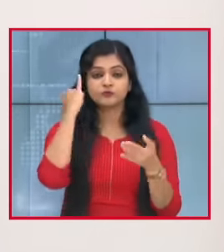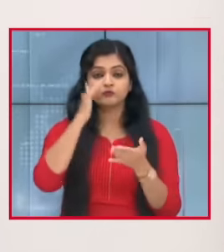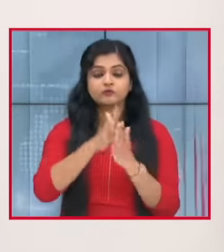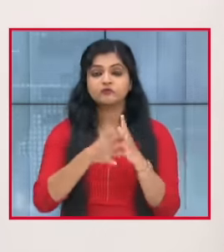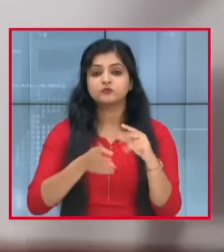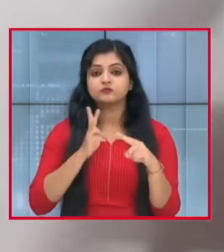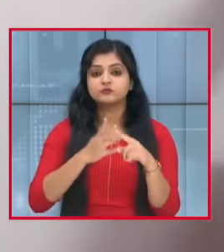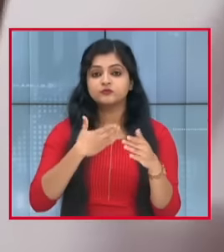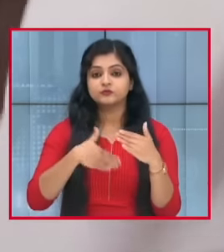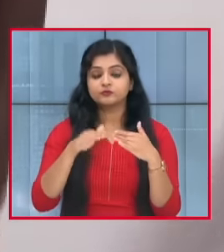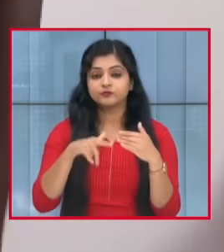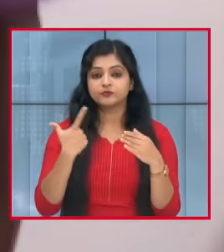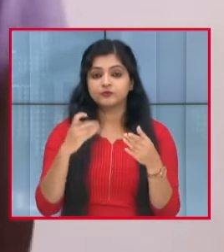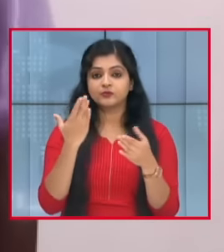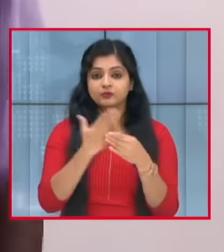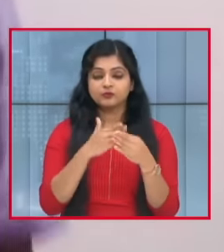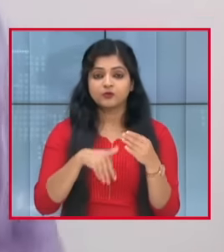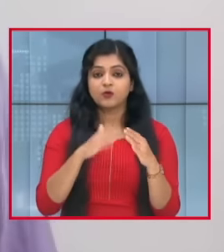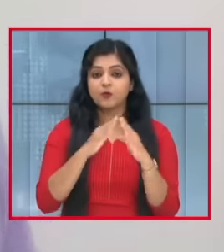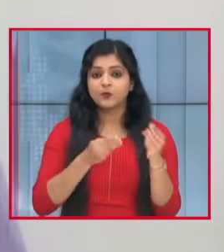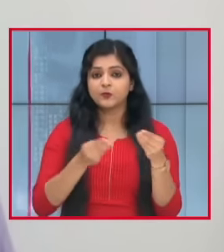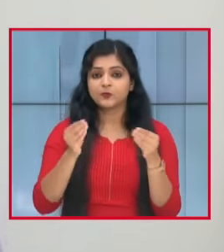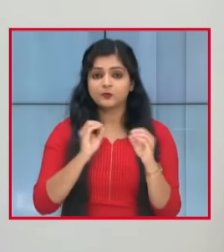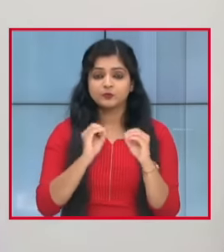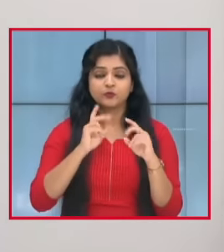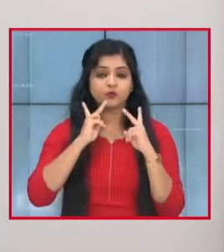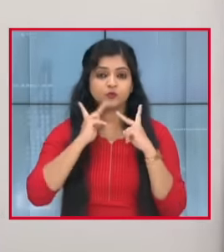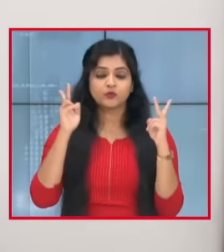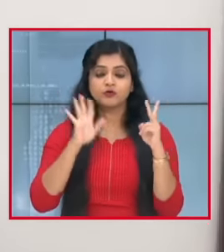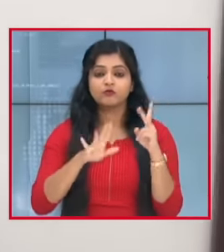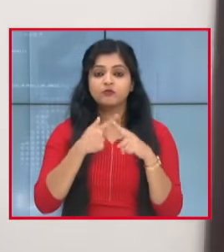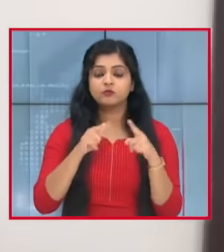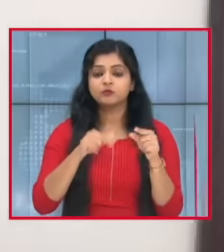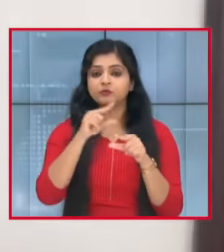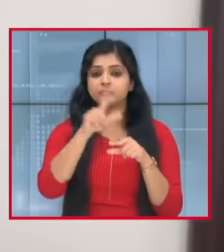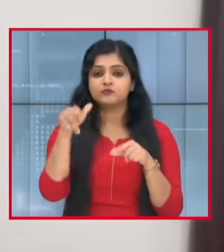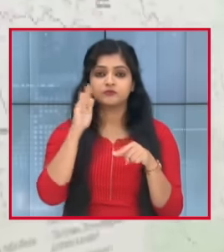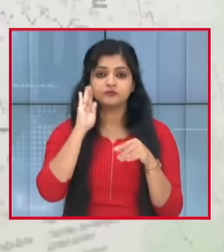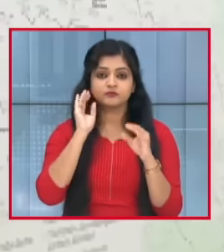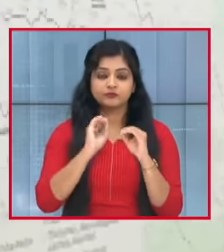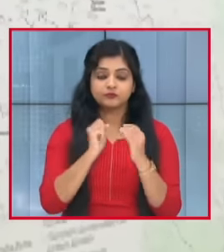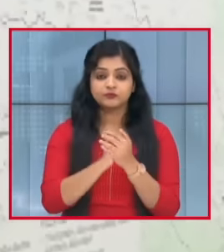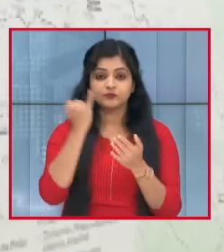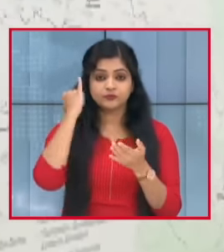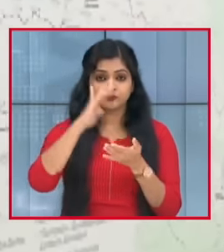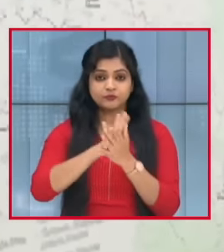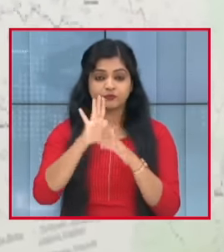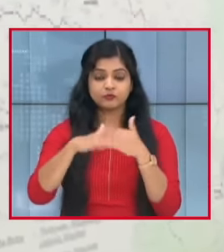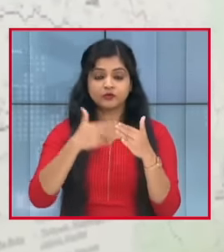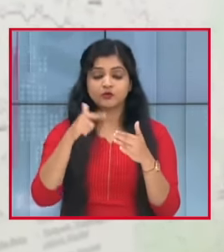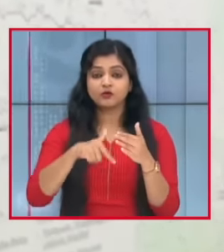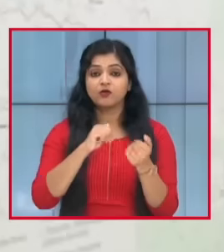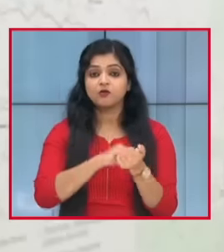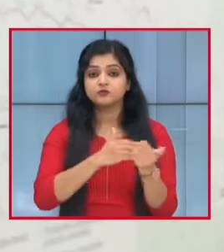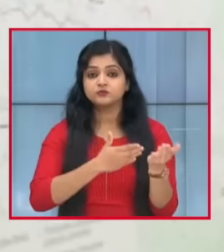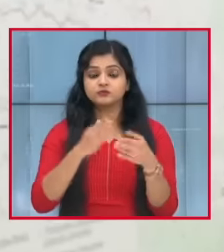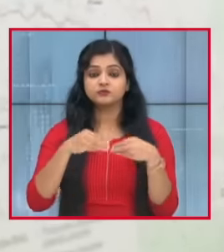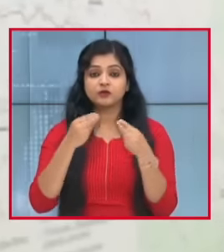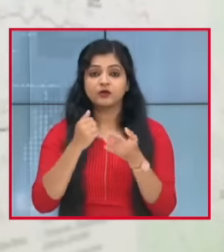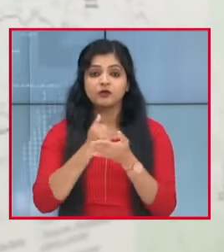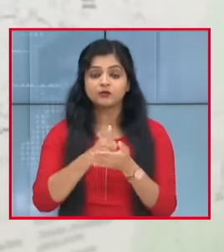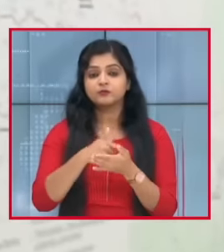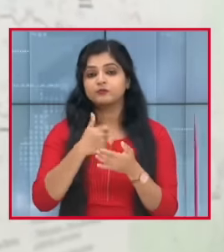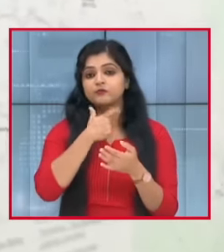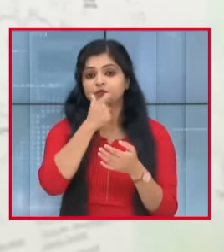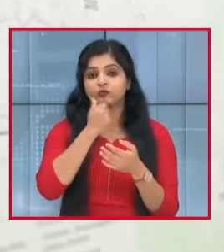പരാതി. അയൽവീടുകളില്ലാത്തതിനാൽ നിലവിളിച്ചിട്ടും കാര്യമുണ്ടായില്ല. പീഡനം നടന്ന ശേഷം യുവതിയെ ആശുപത്രിയിൽ എത്തിച്ചതും വൃദ്ധമാതാവാണ്. തുടർന്ന്